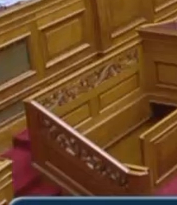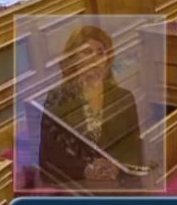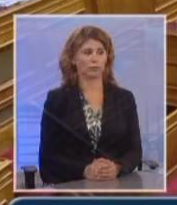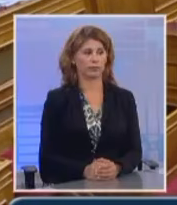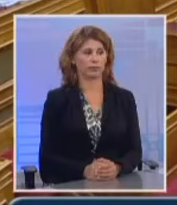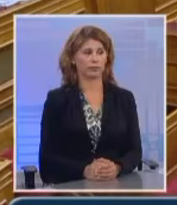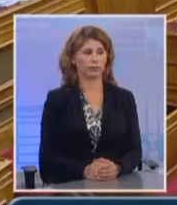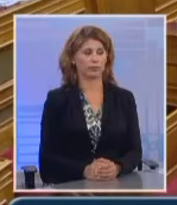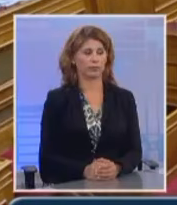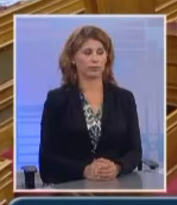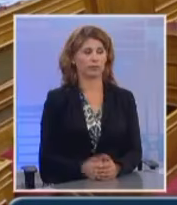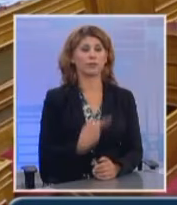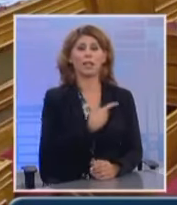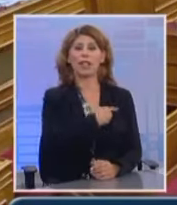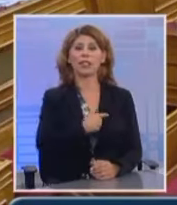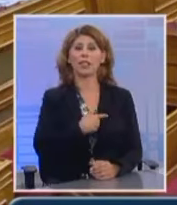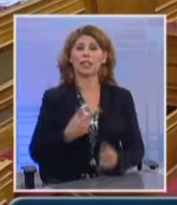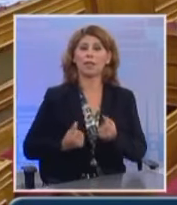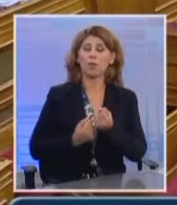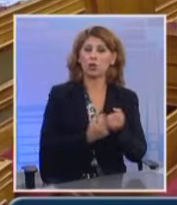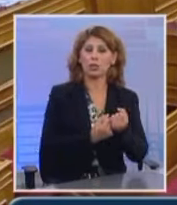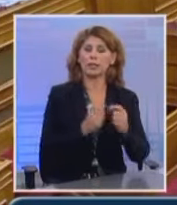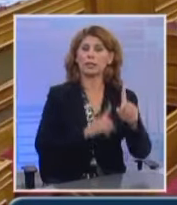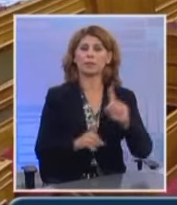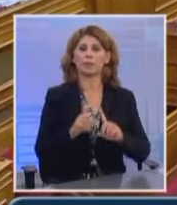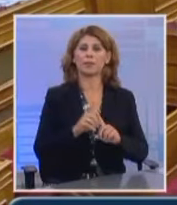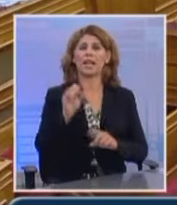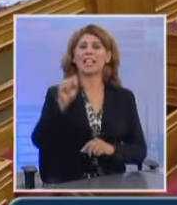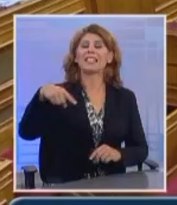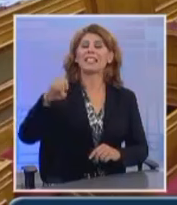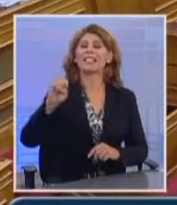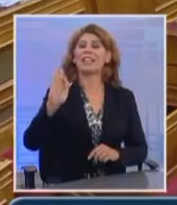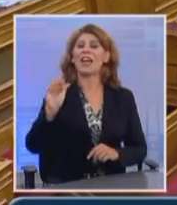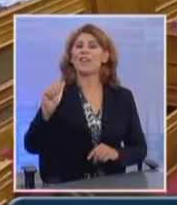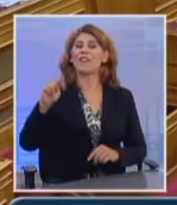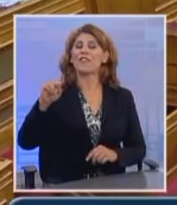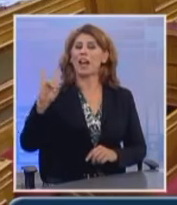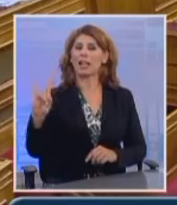Και από διοικητική υποστήριξη η Στεφάνη Φιλίτσα.